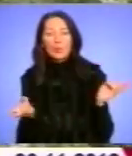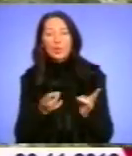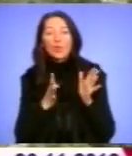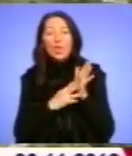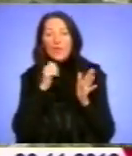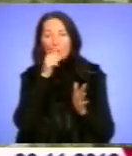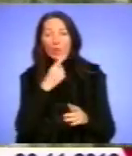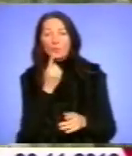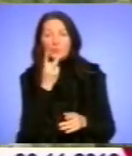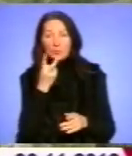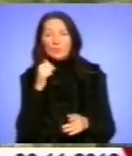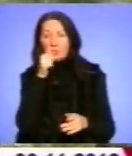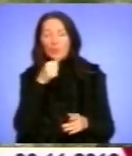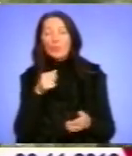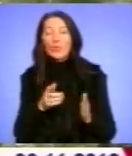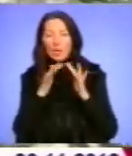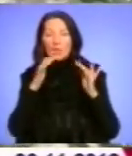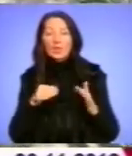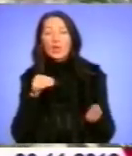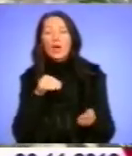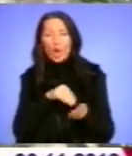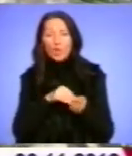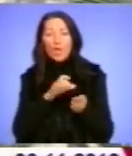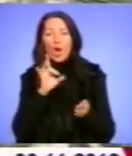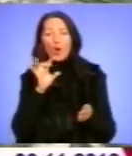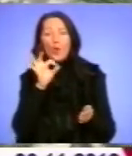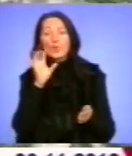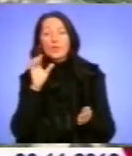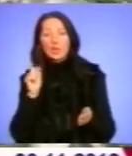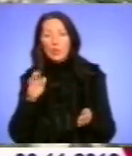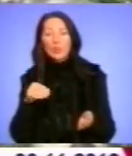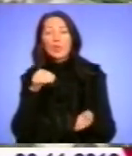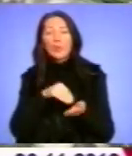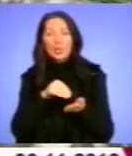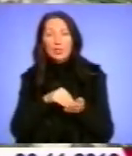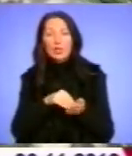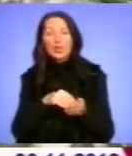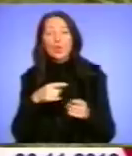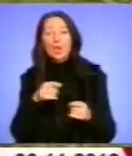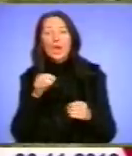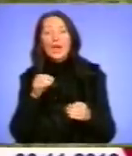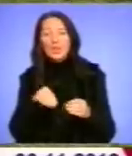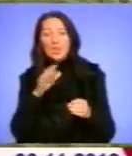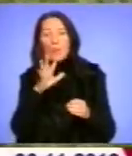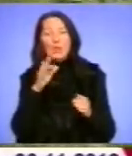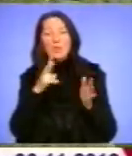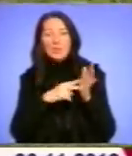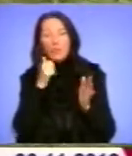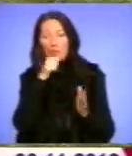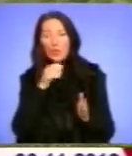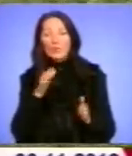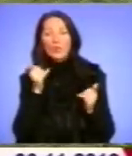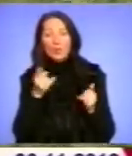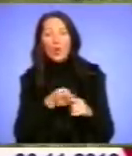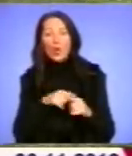ялинка росте у розсаднику, після чого її пересаджують у шкілки – на 5-7 років. Цьогоріч працівники лісових господарств розраховують